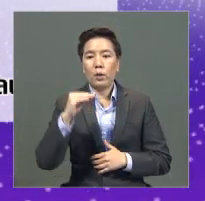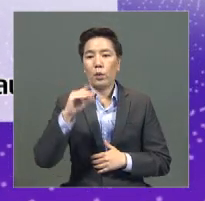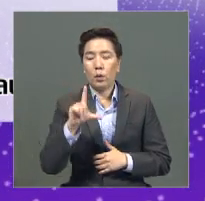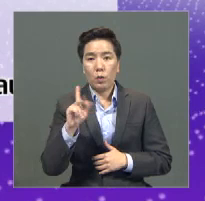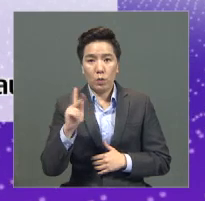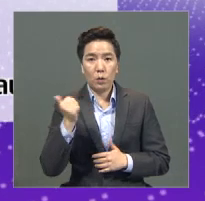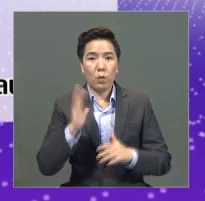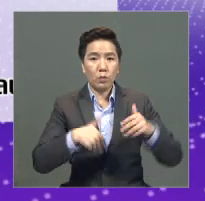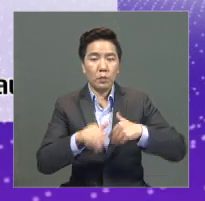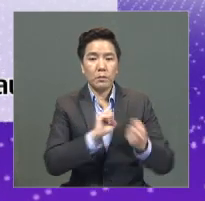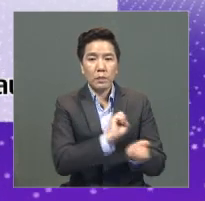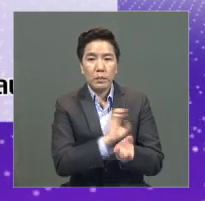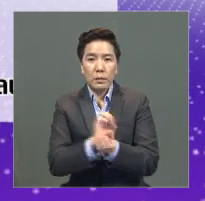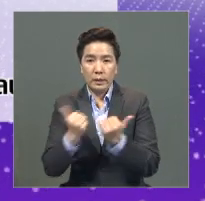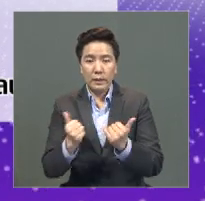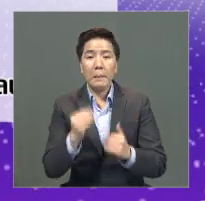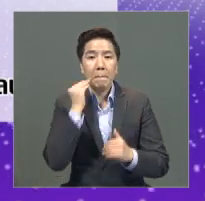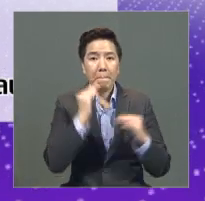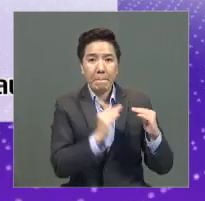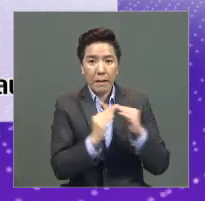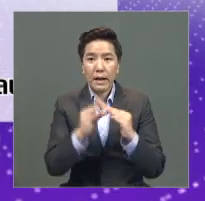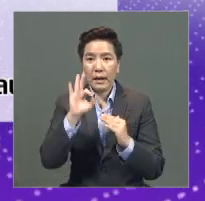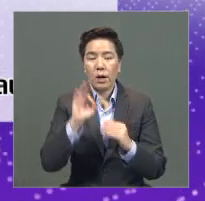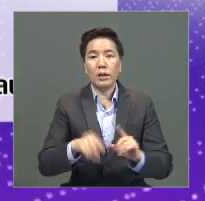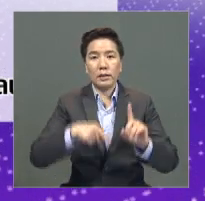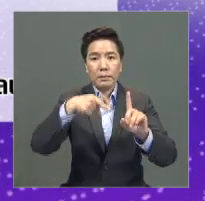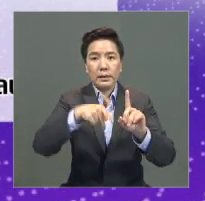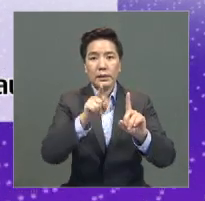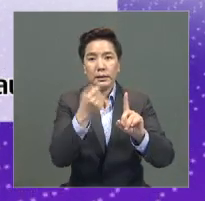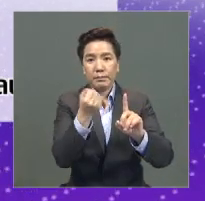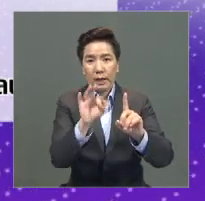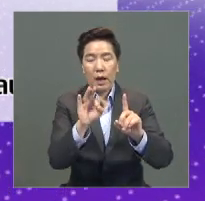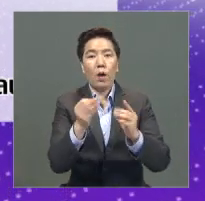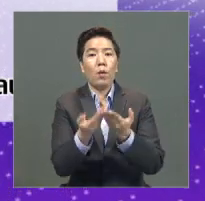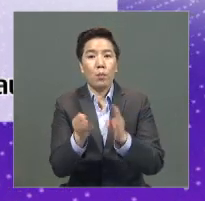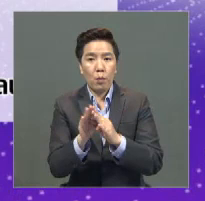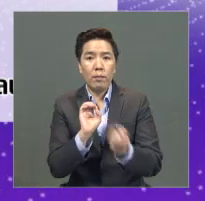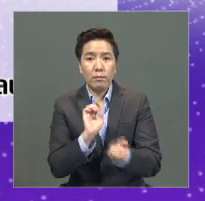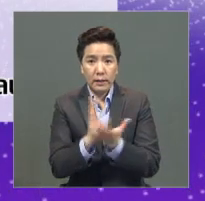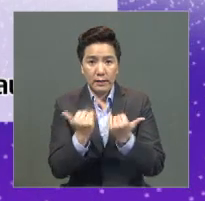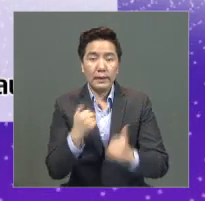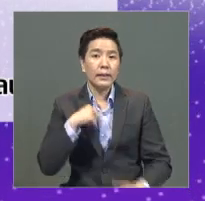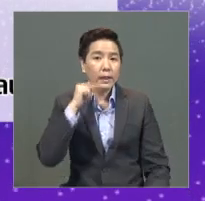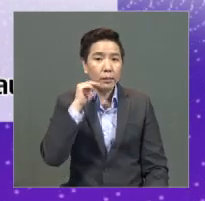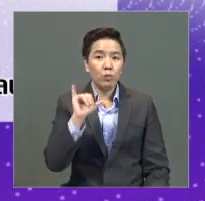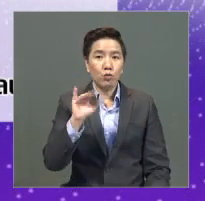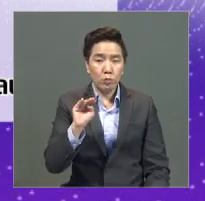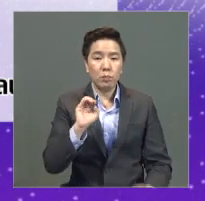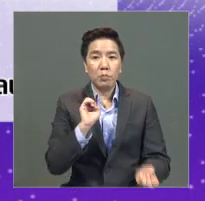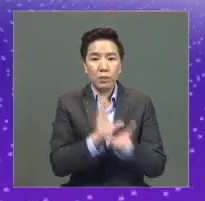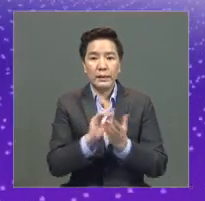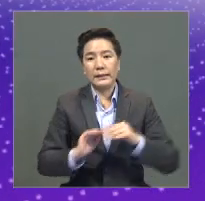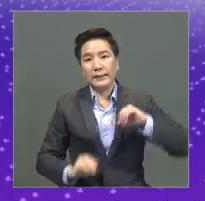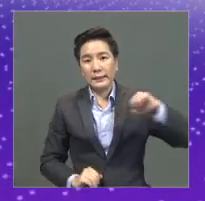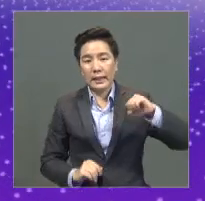มีบ้านเรือนของพี่น้องประชาชนได้รับผลกระทบไป 9หมู่บ้านนะครับ1019ครัวเรือนและยังมีครรภ์แม่น้ำยมที่ขาดนะ